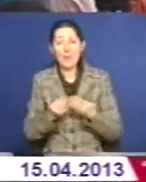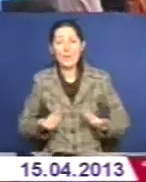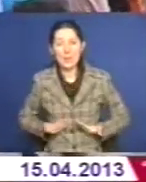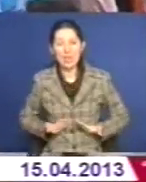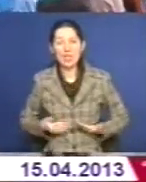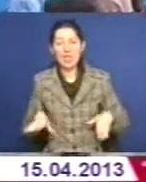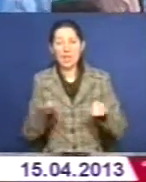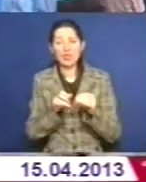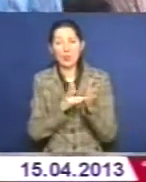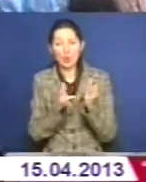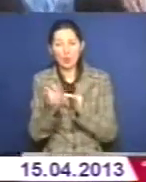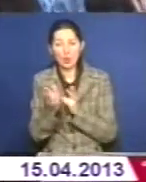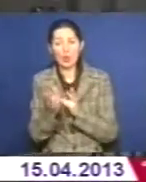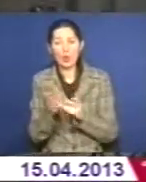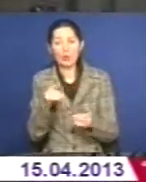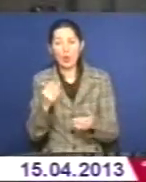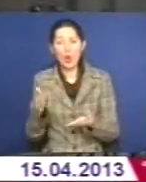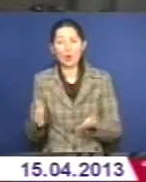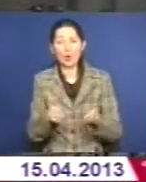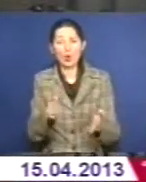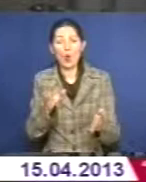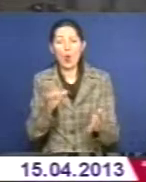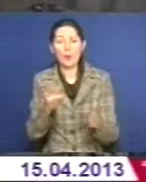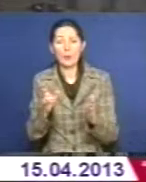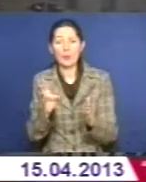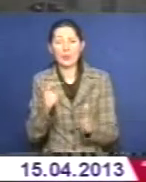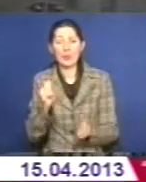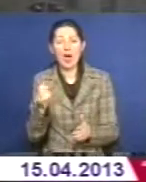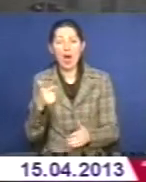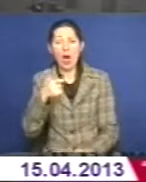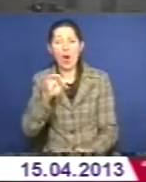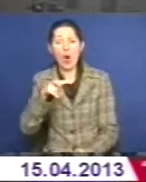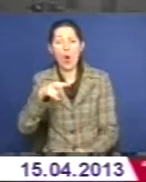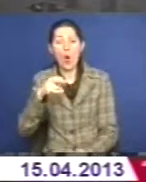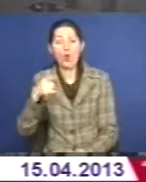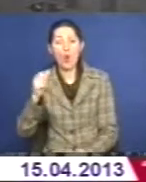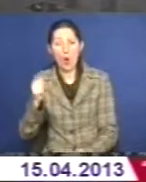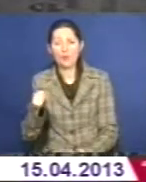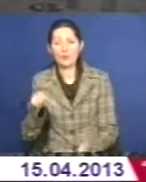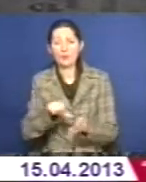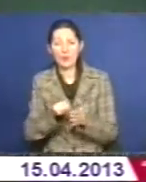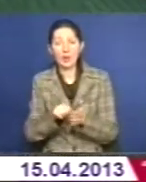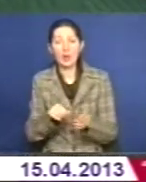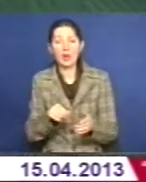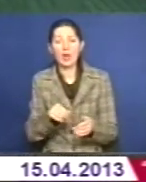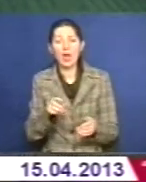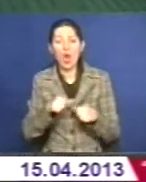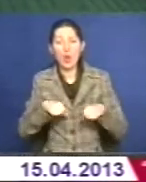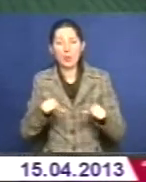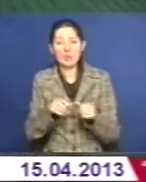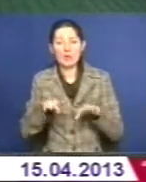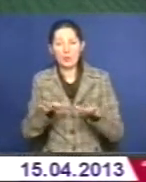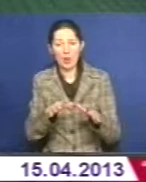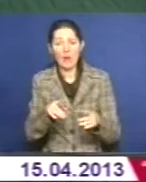Голгофу, виступила архієпархіальна комісія у справах молоді, молодіжні організації Тернополя та